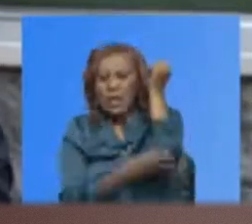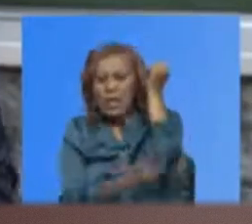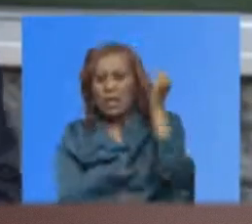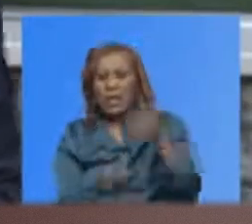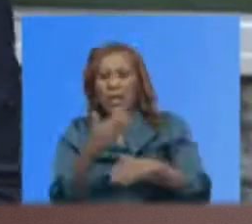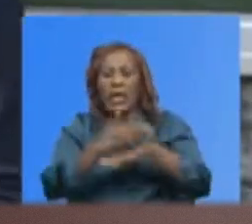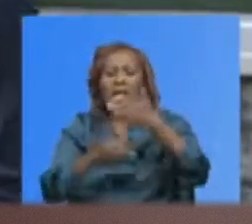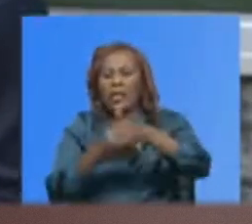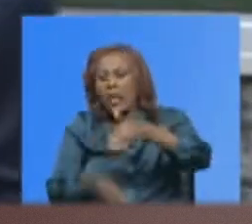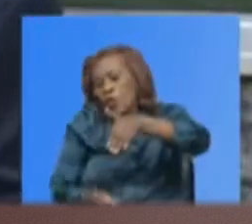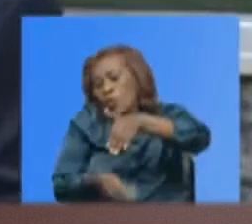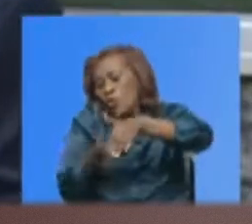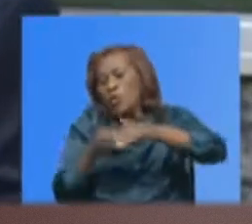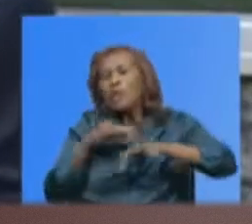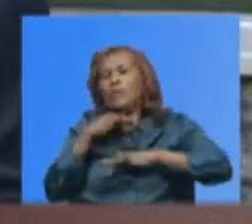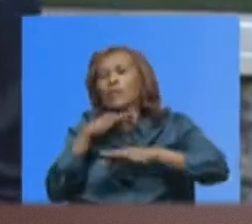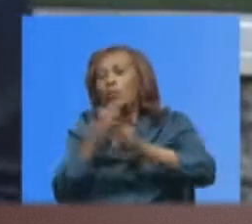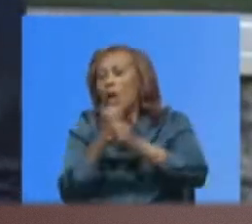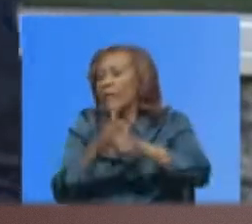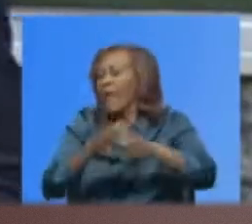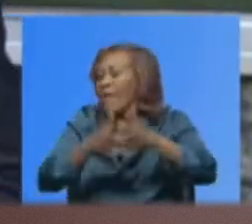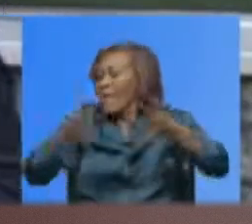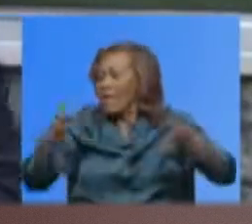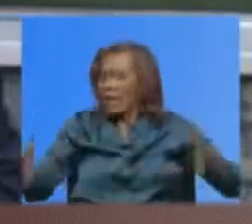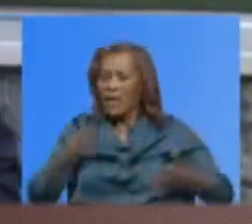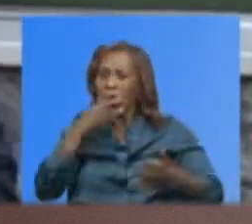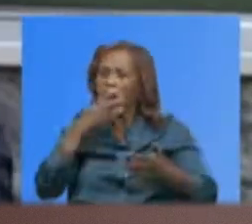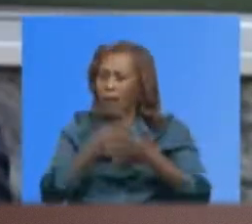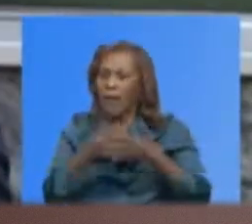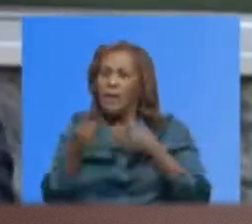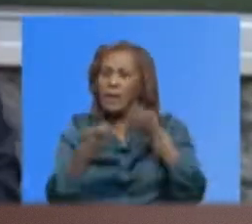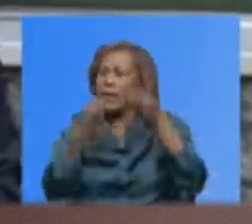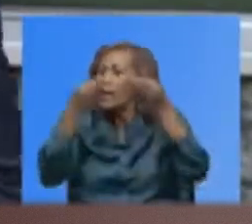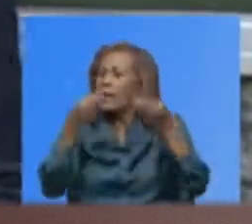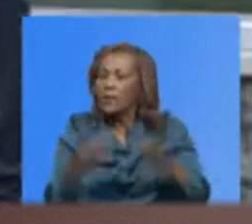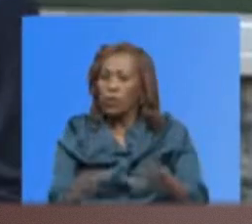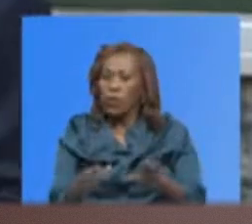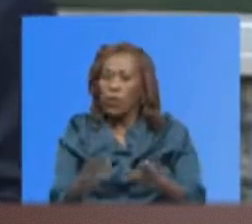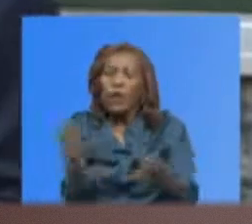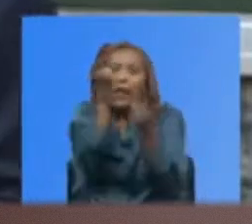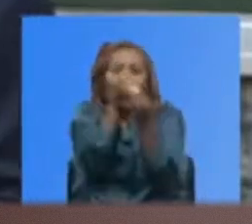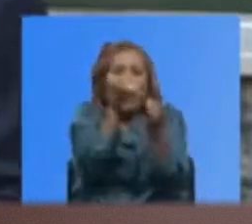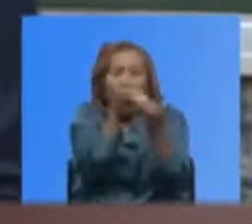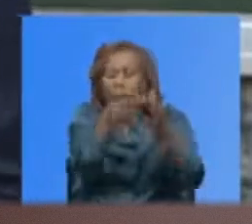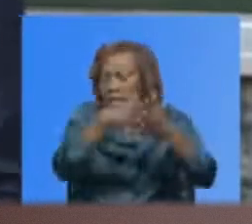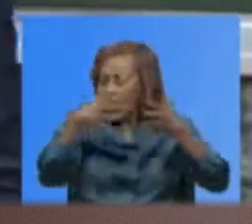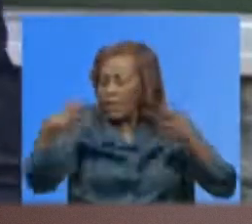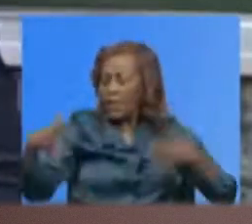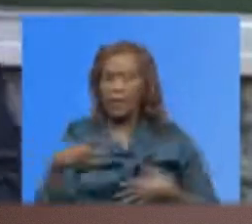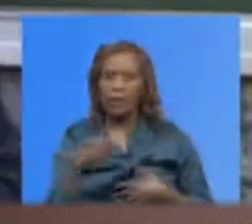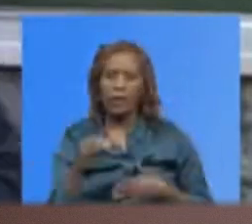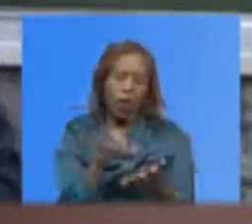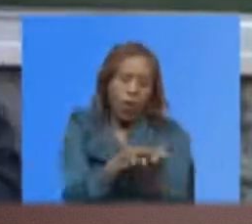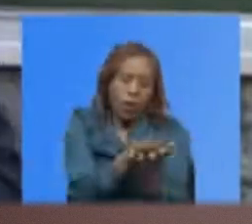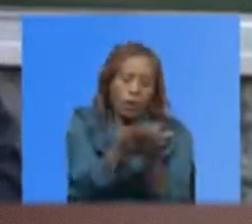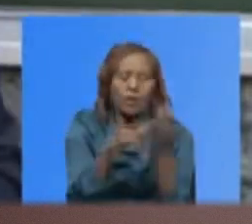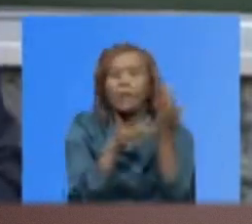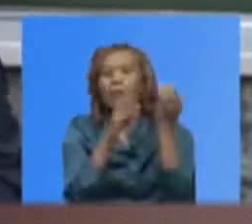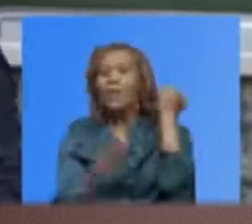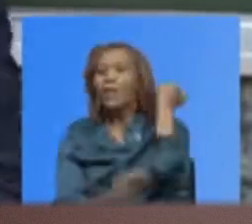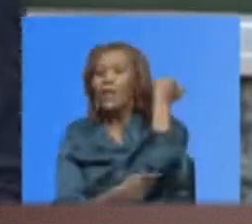የተደራጀ የሙስናና ብልሹ አስተራር መስፋፋት፣ የመልካም አስተዳደር ጦት ተደማምረው ሰፊና ውስብስብ